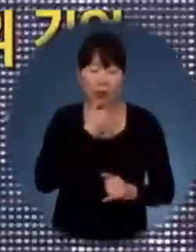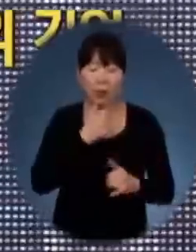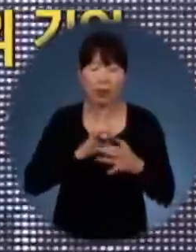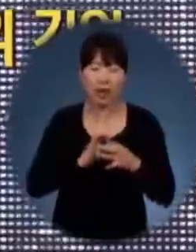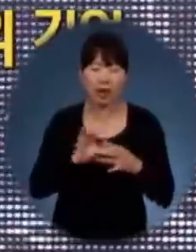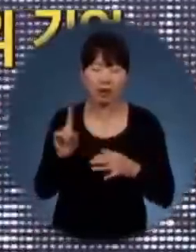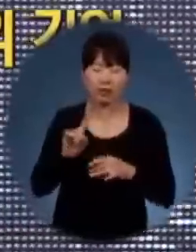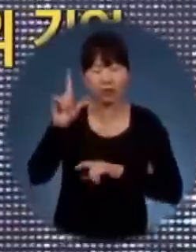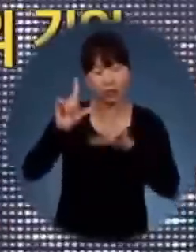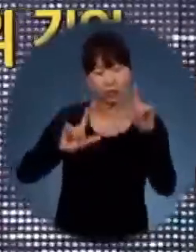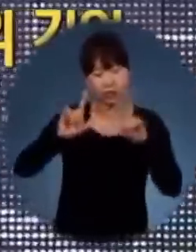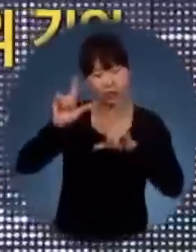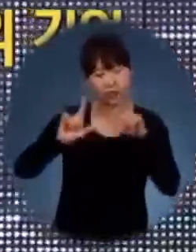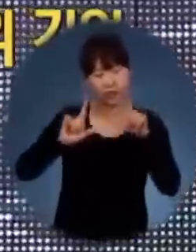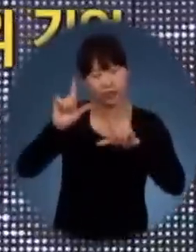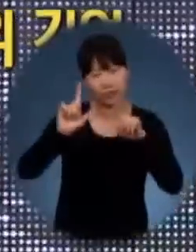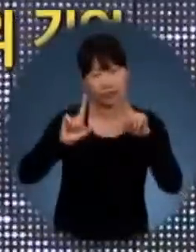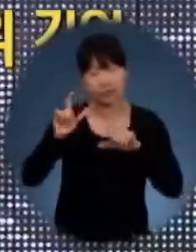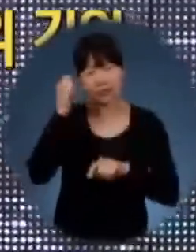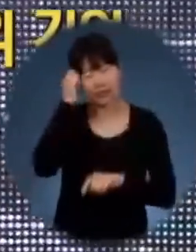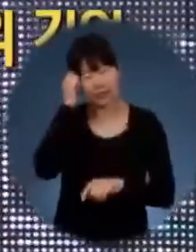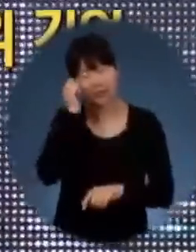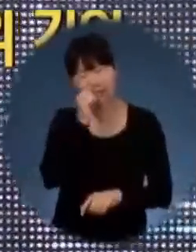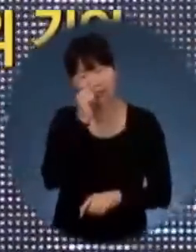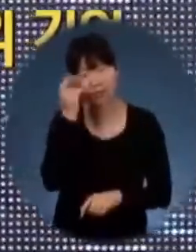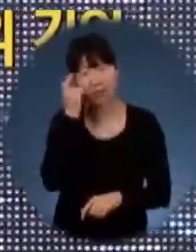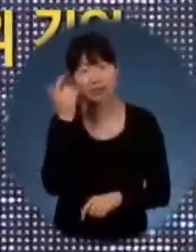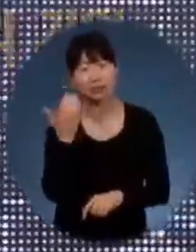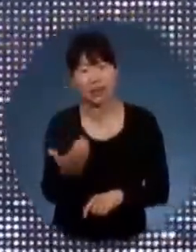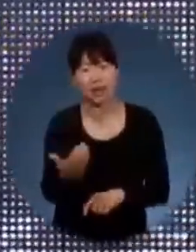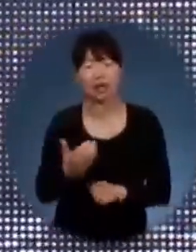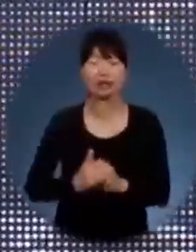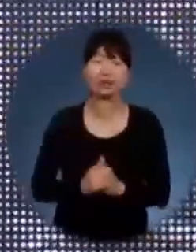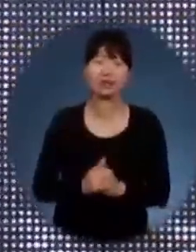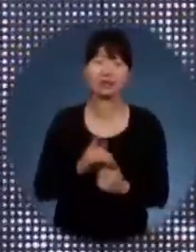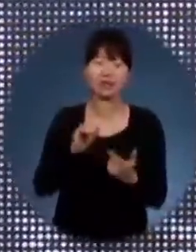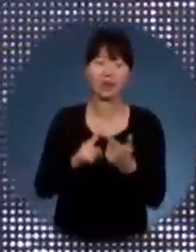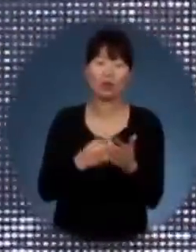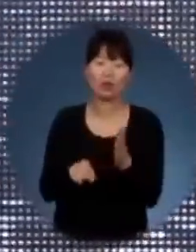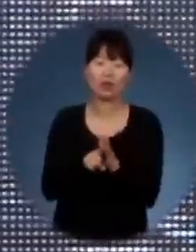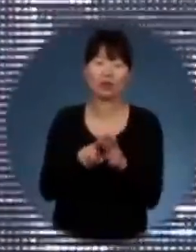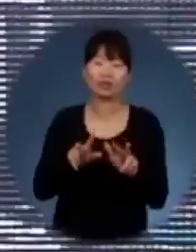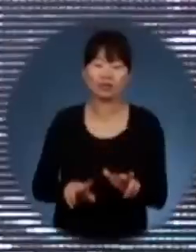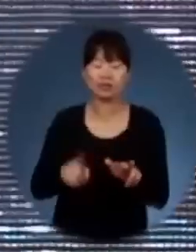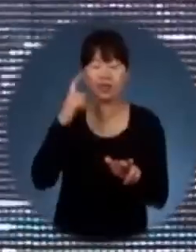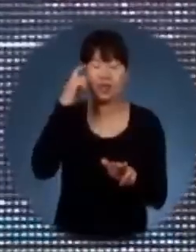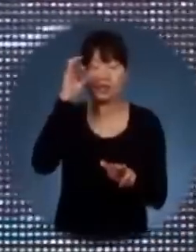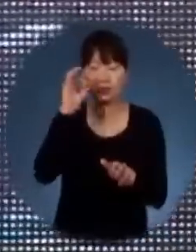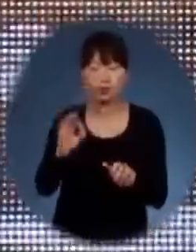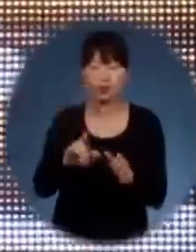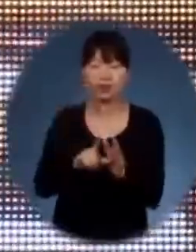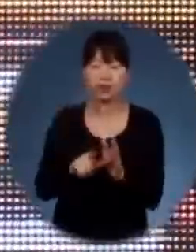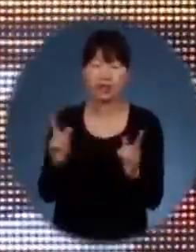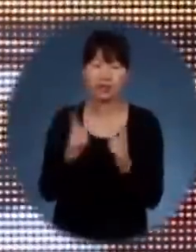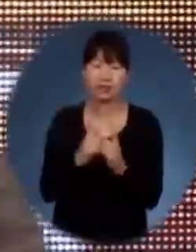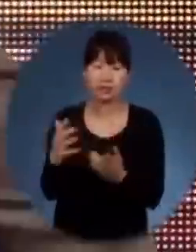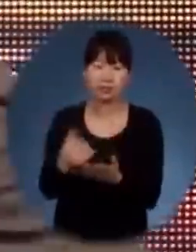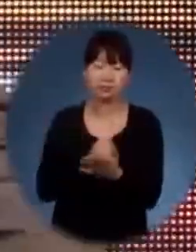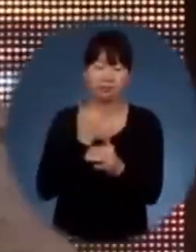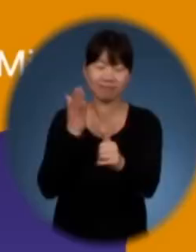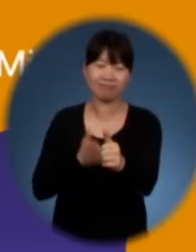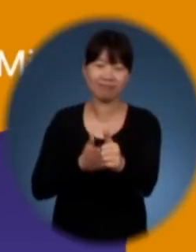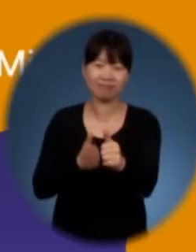어떤 모습을 기억했을 그것에 대해서 한번 생각해 보는 시간이 되었으면